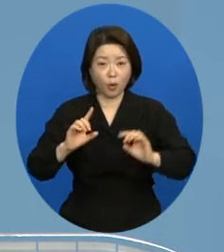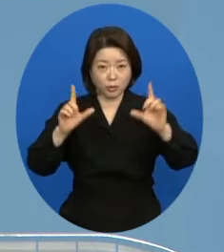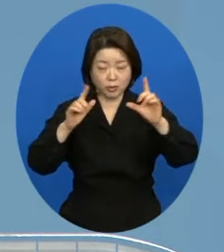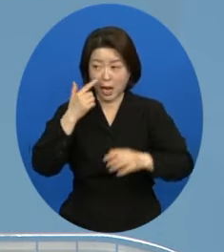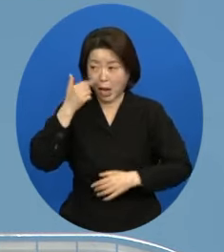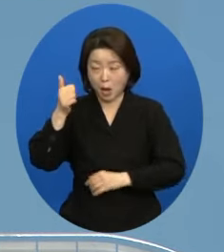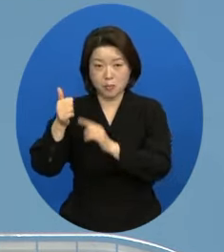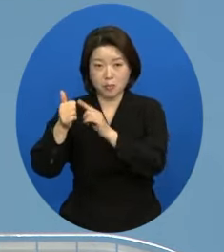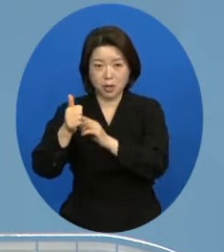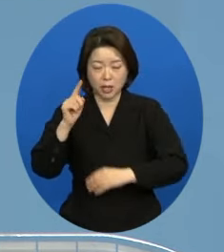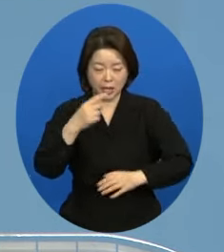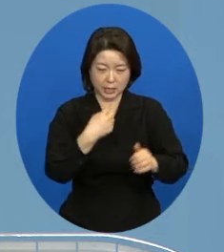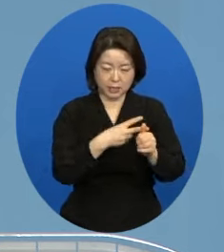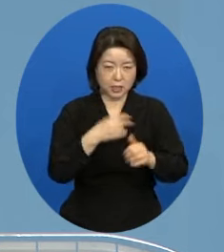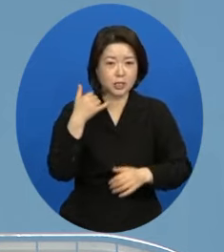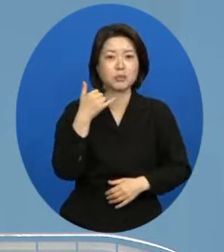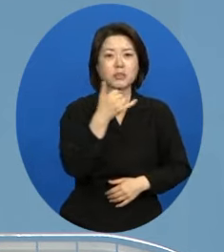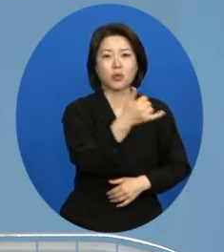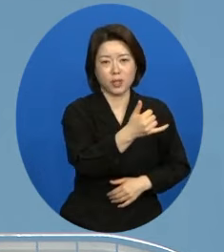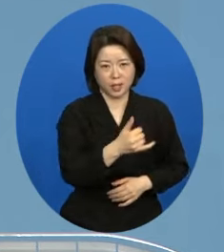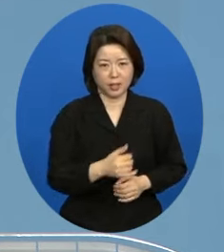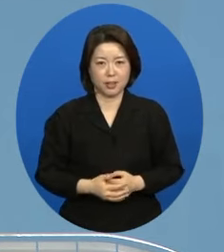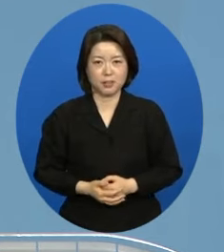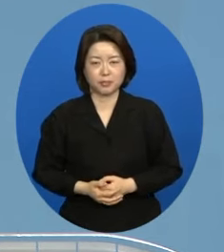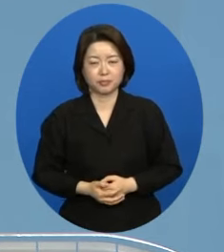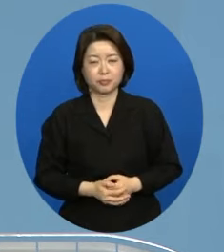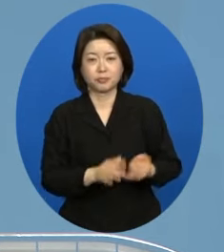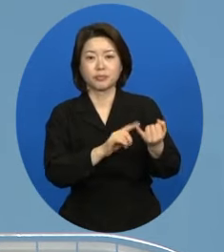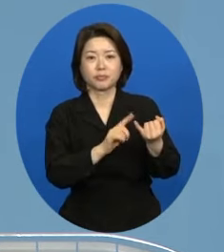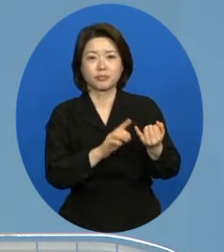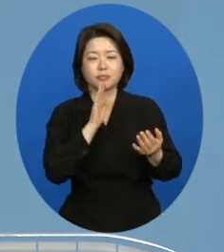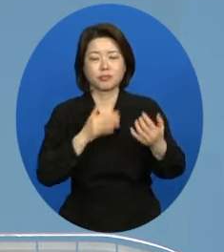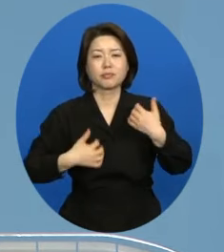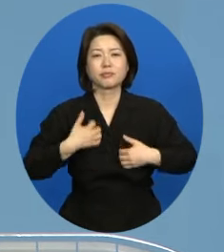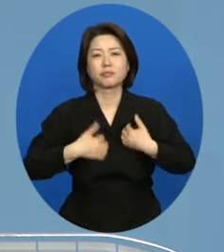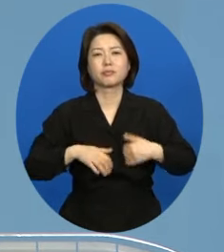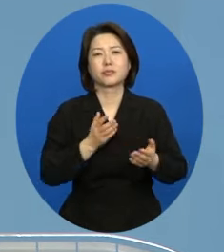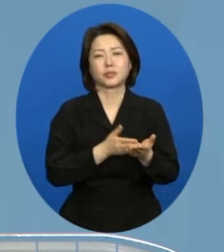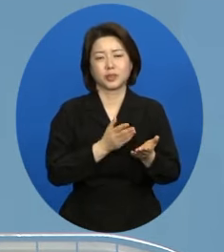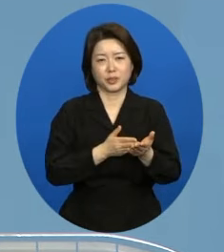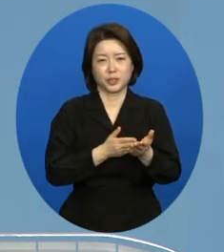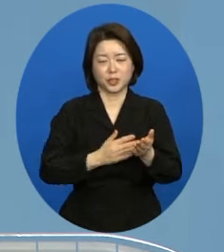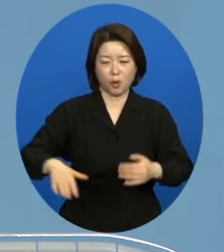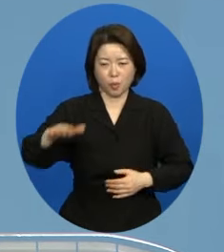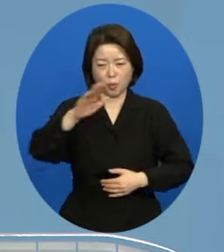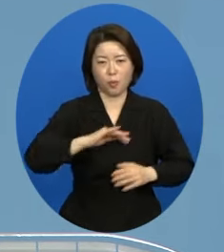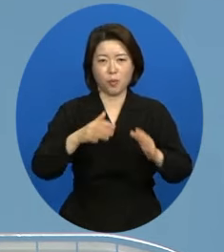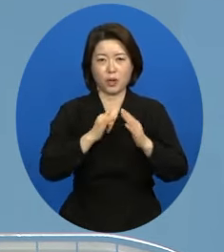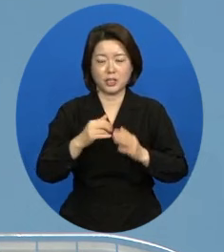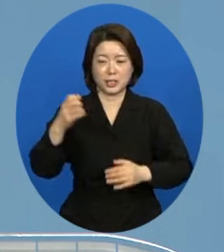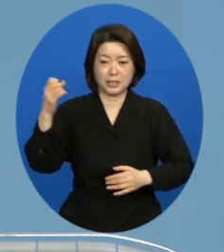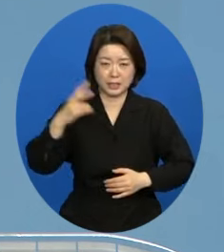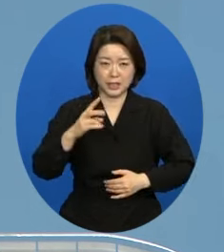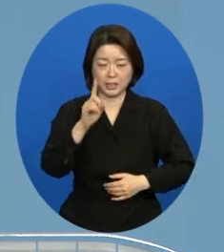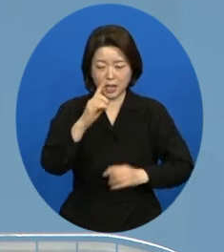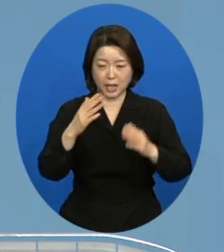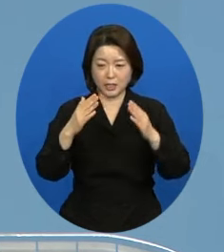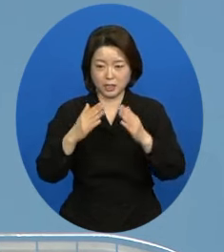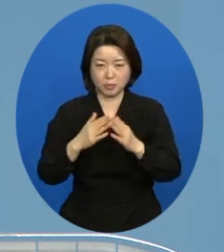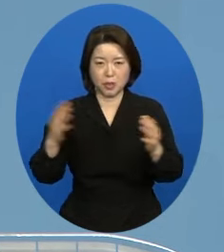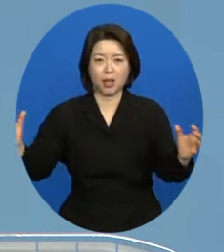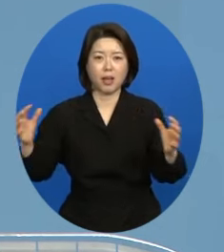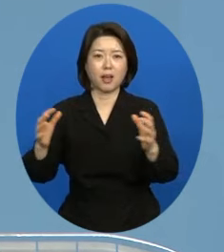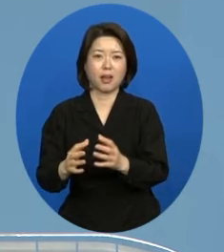한 선생님에게 연락이 왔습니다 하나님한테 참 기쁜 소식인데요 온가족이 다시 같 한집에서 살 것